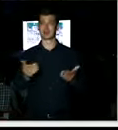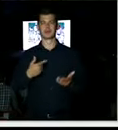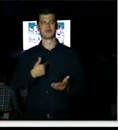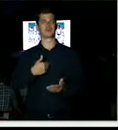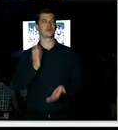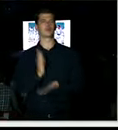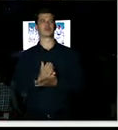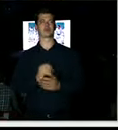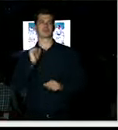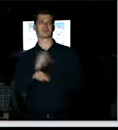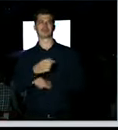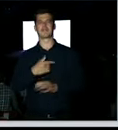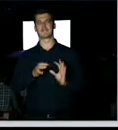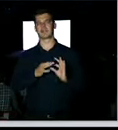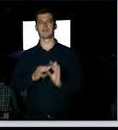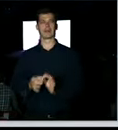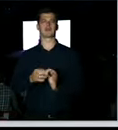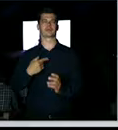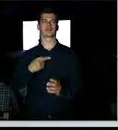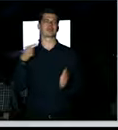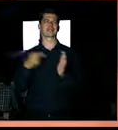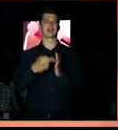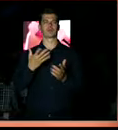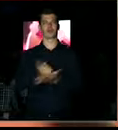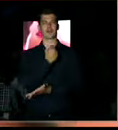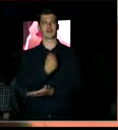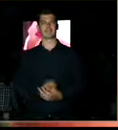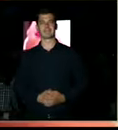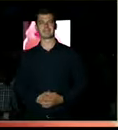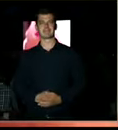odważniejsza i wytrwalsza w dążeniu do upragnionego celu.